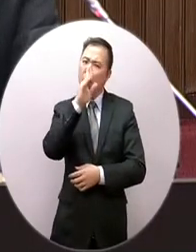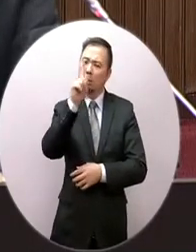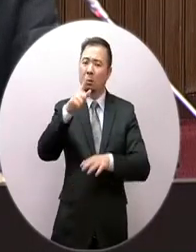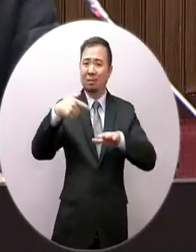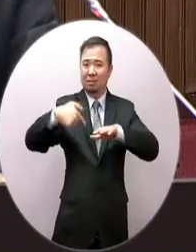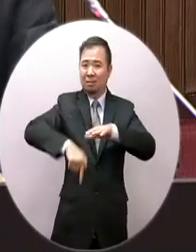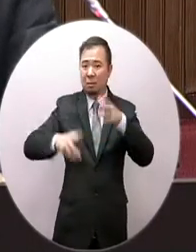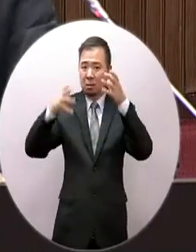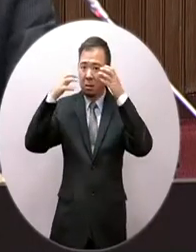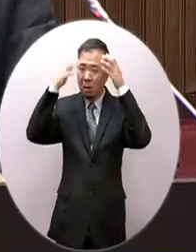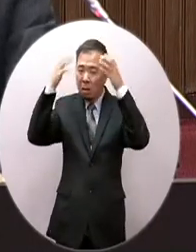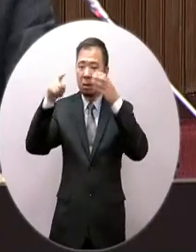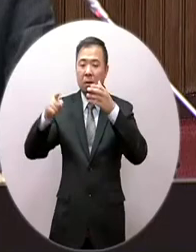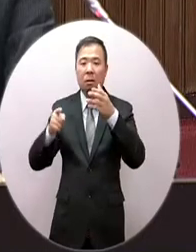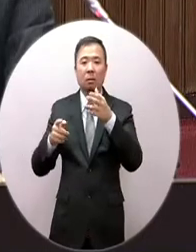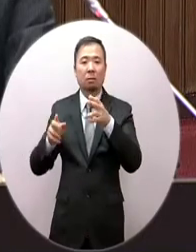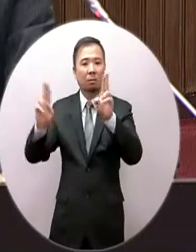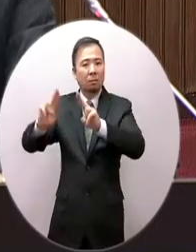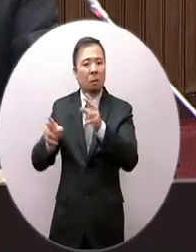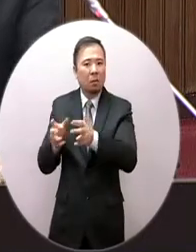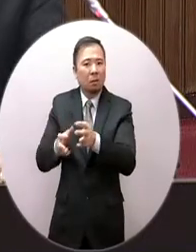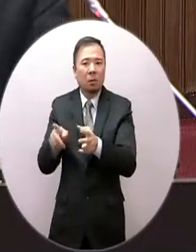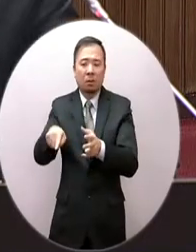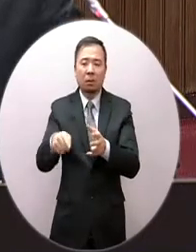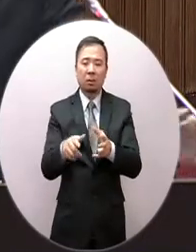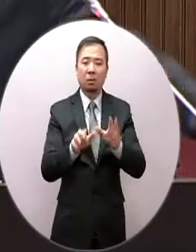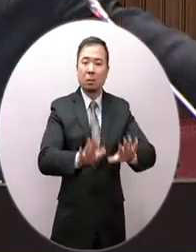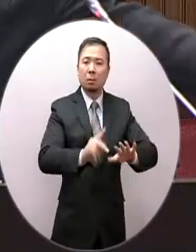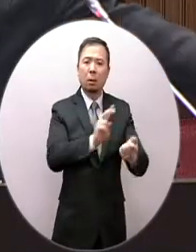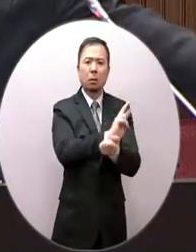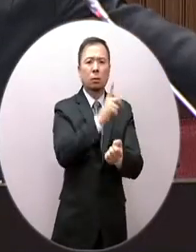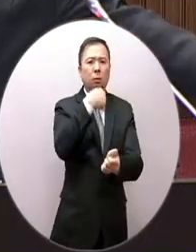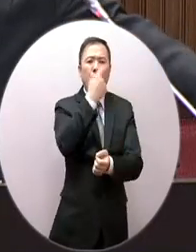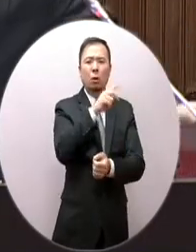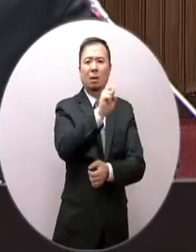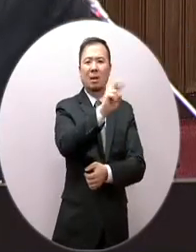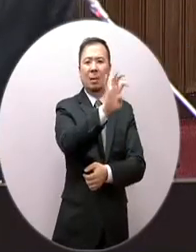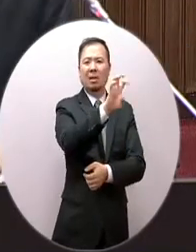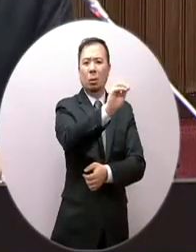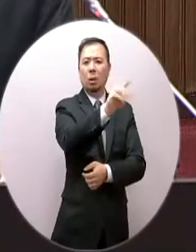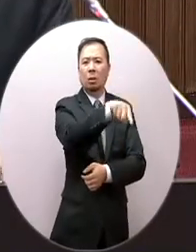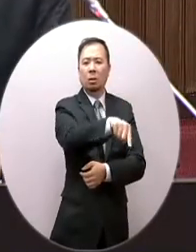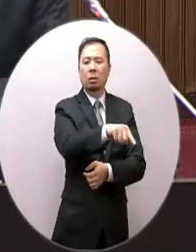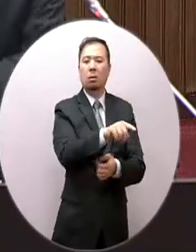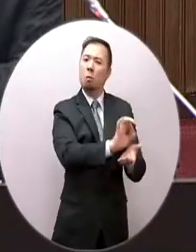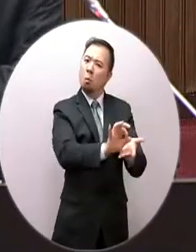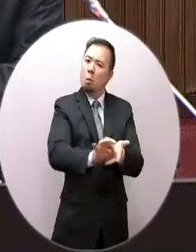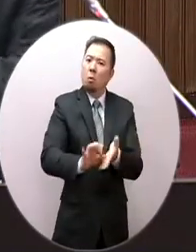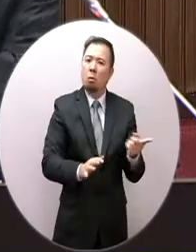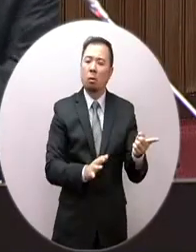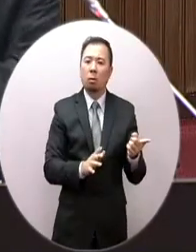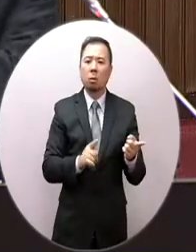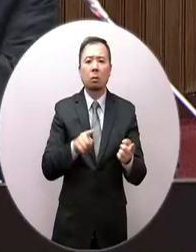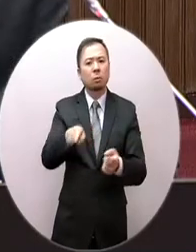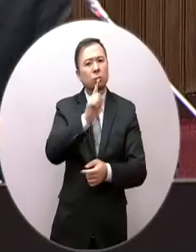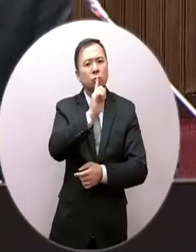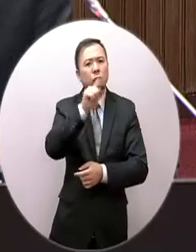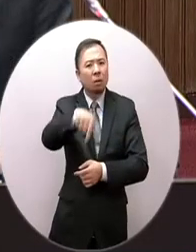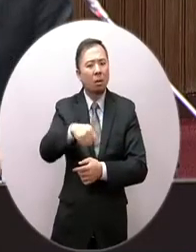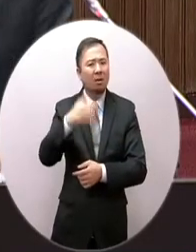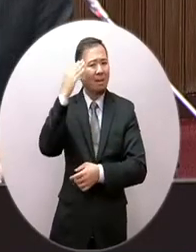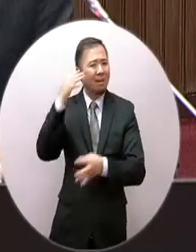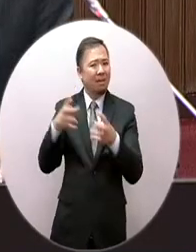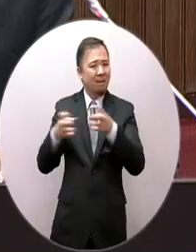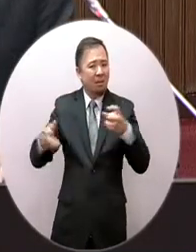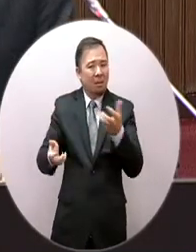在已经在林口有240万弄。你说这样的重污染，你说燃煤跟燃气那个天差